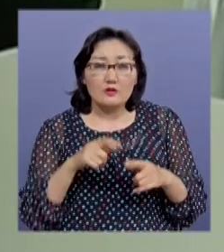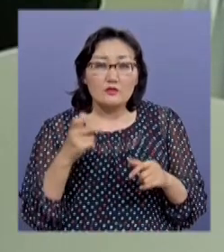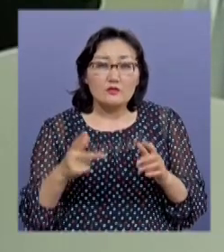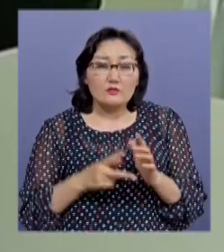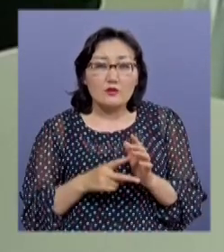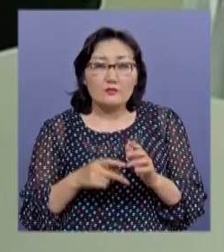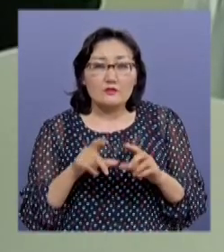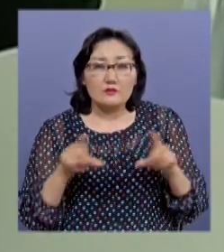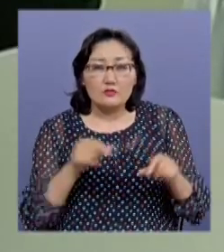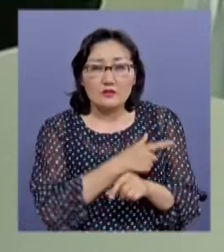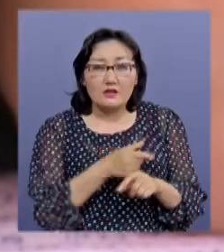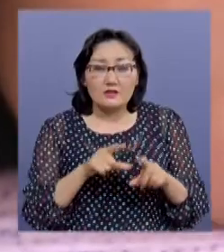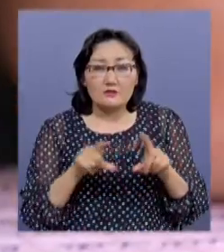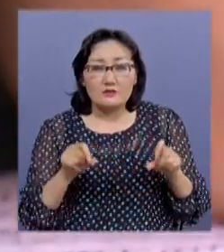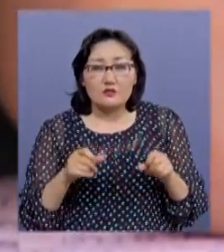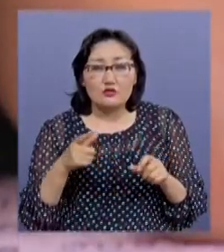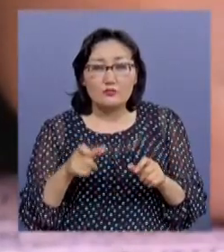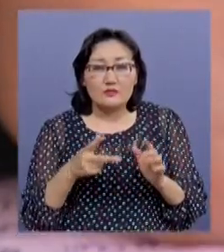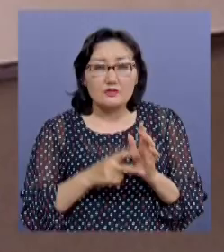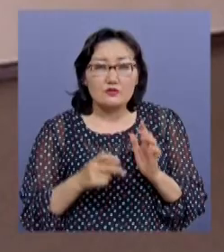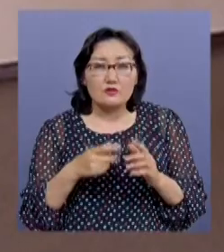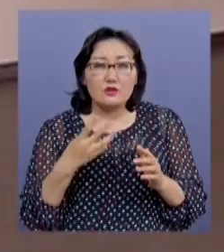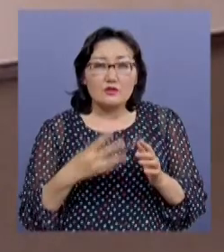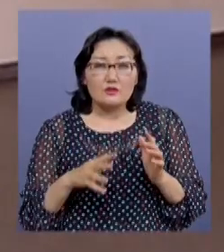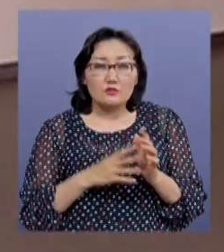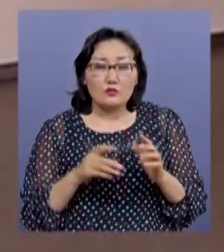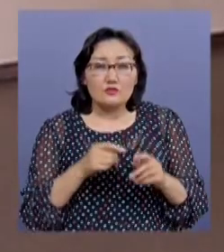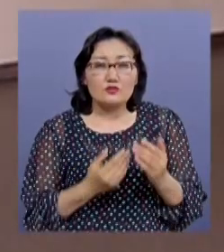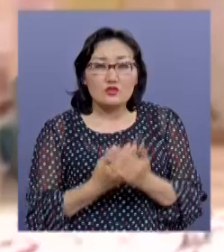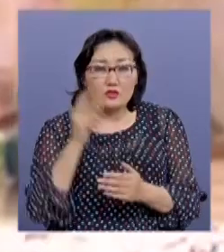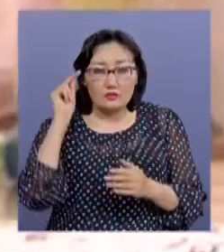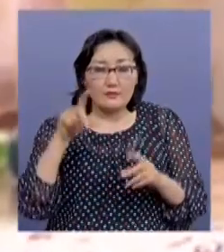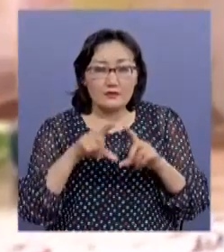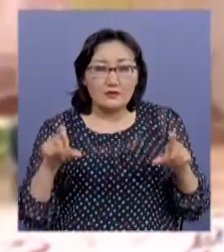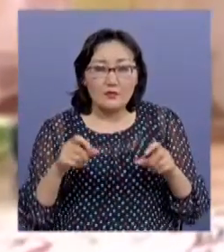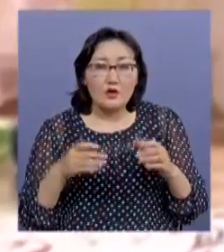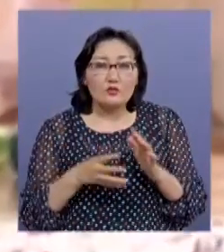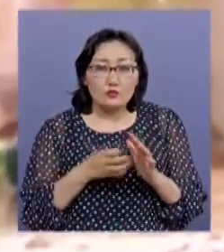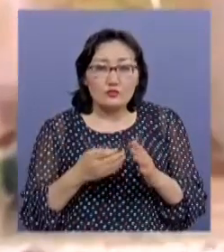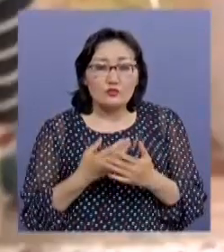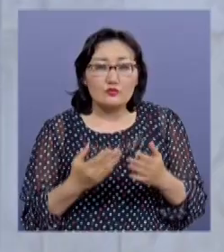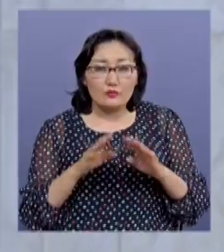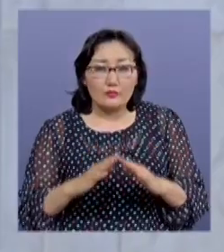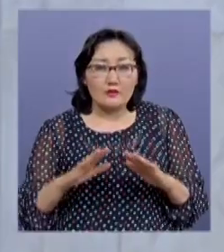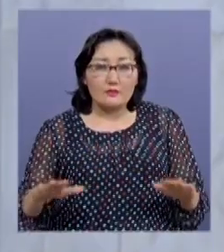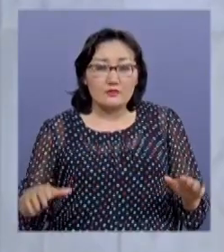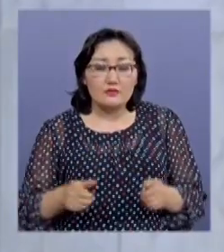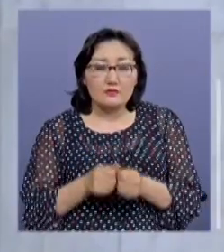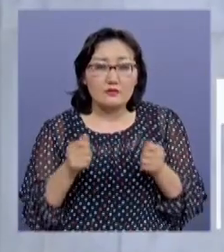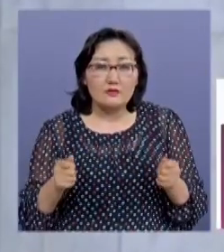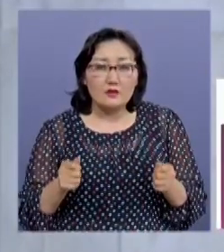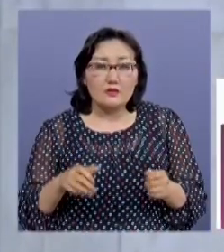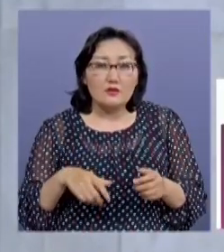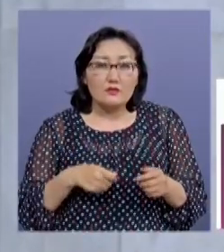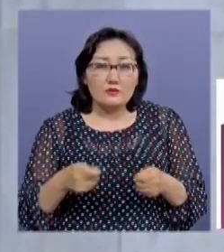1200-ге жуық емхана мен амбулатория, 1849 жаңа мектеп, 900-ге жуық балабақша ашылыпты. Елбасының рөлі